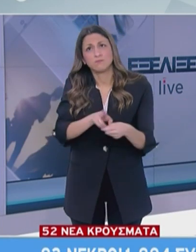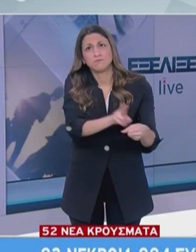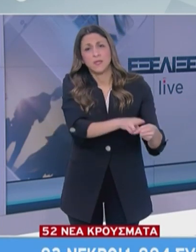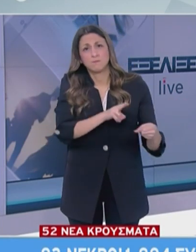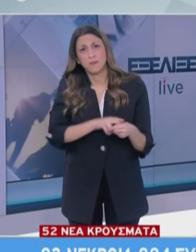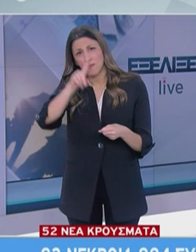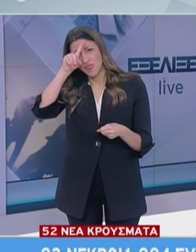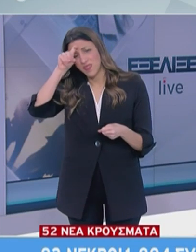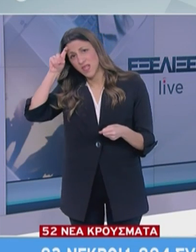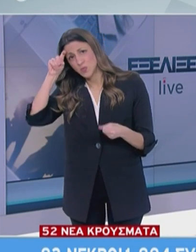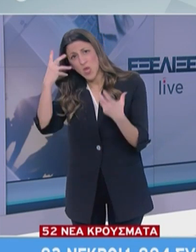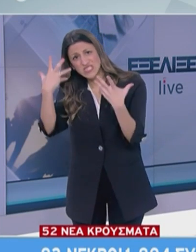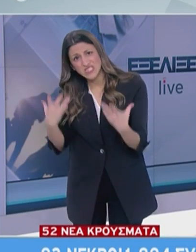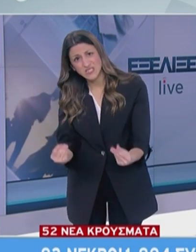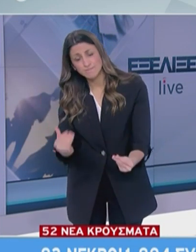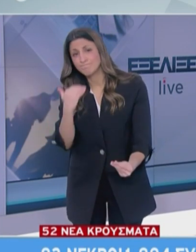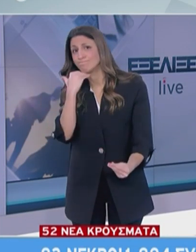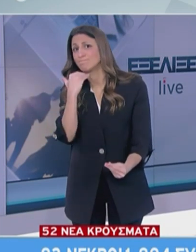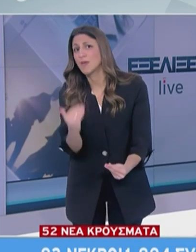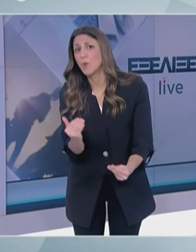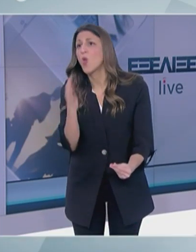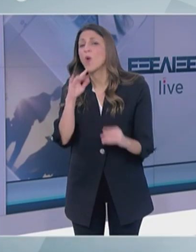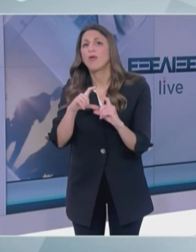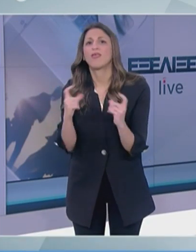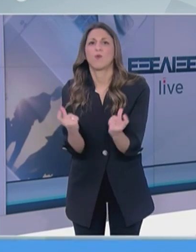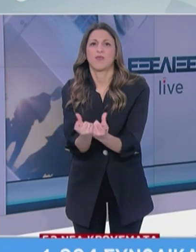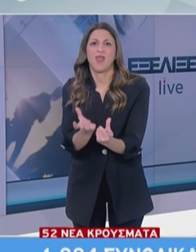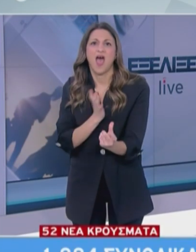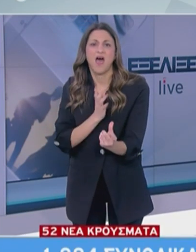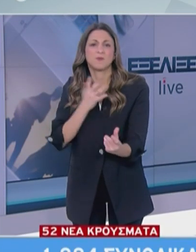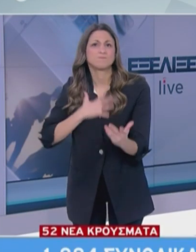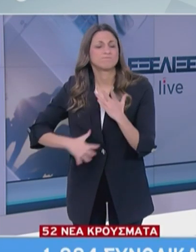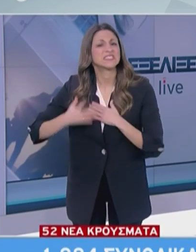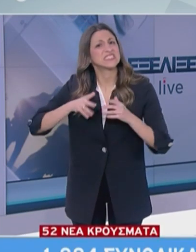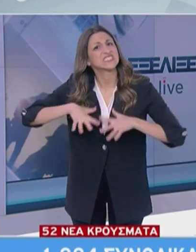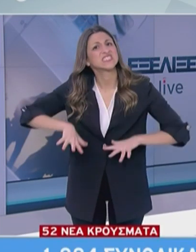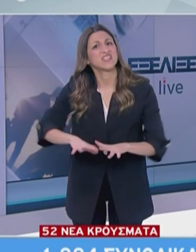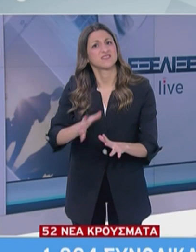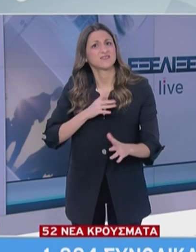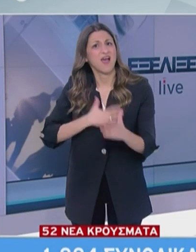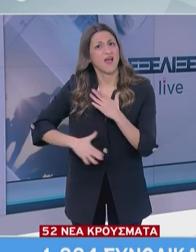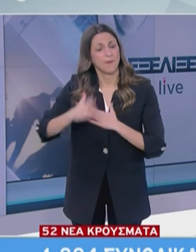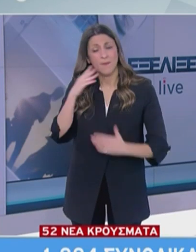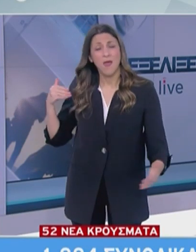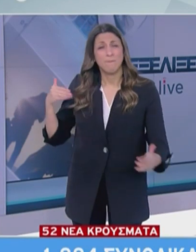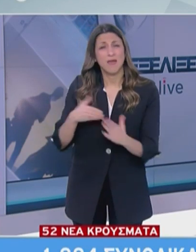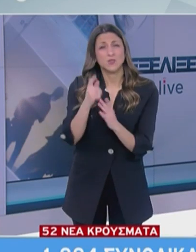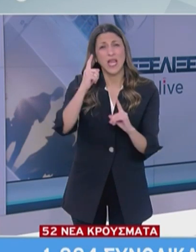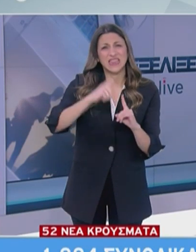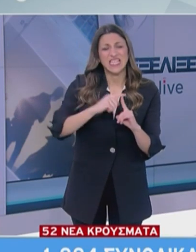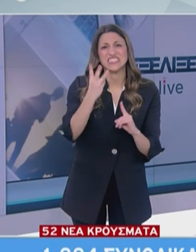πανδημίας. Είναι η τεράστια απώλεια των αγαπημένων μας, είναι η πληγή στην καρδιά μας. Συνολικά έχουν έως σήμερα ελεγχθεί